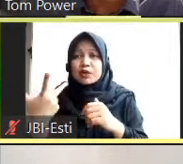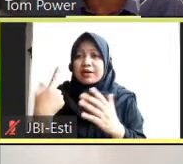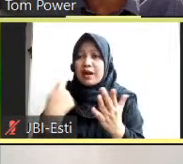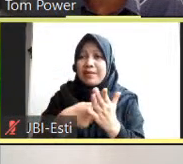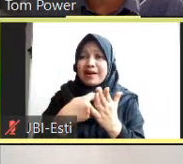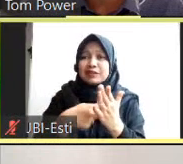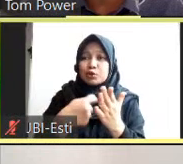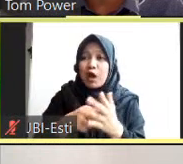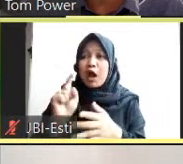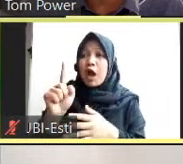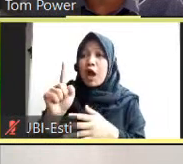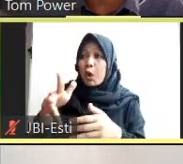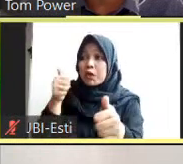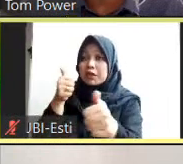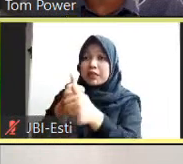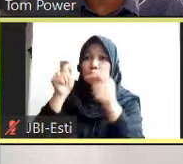DO